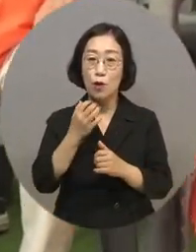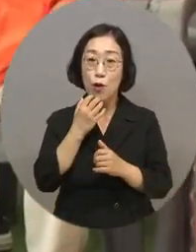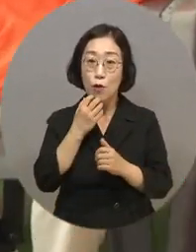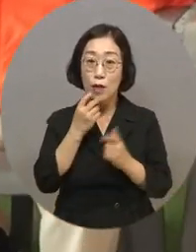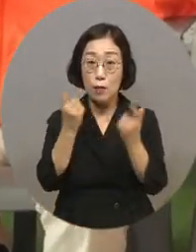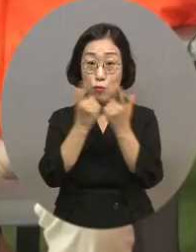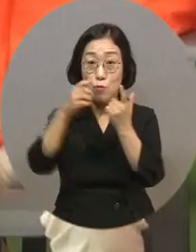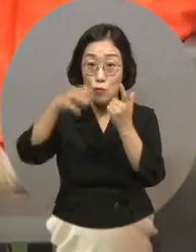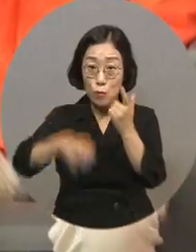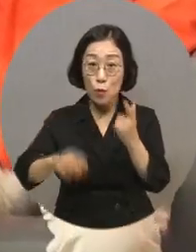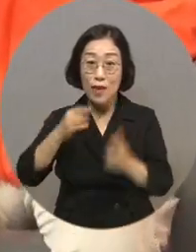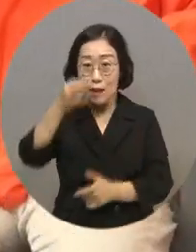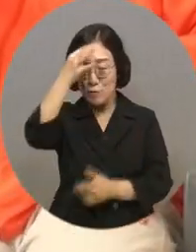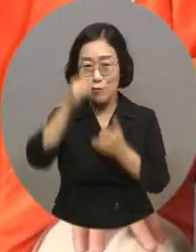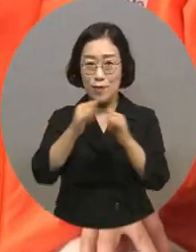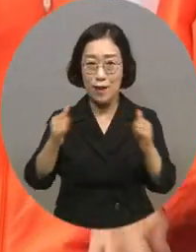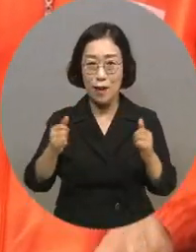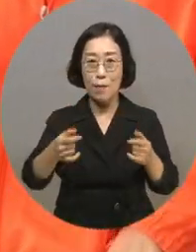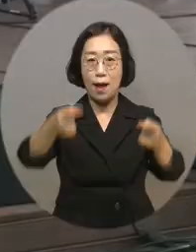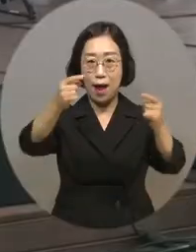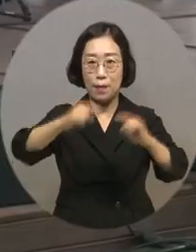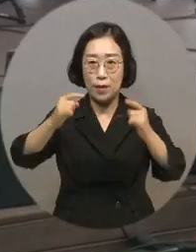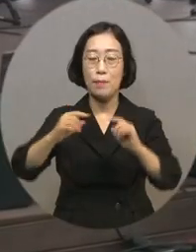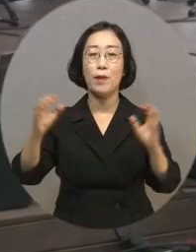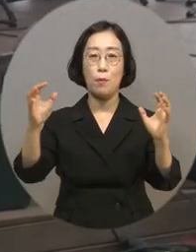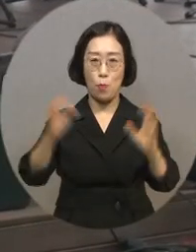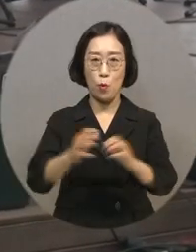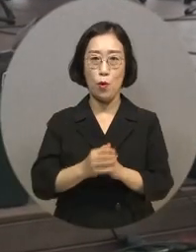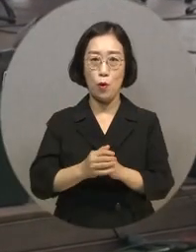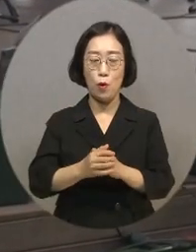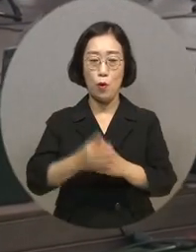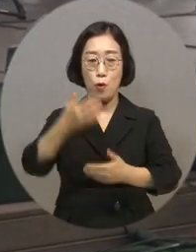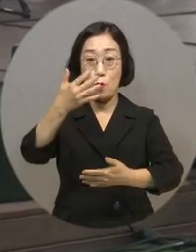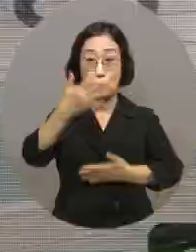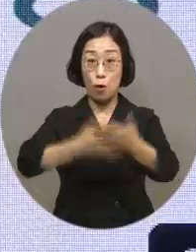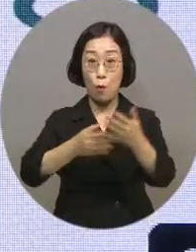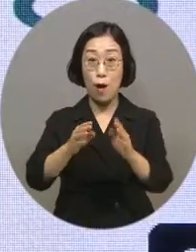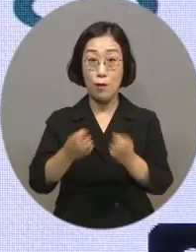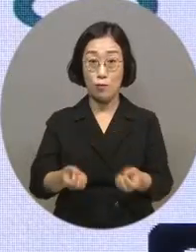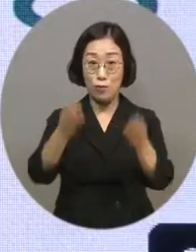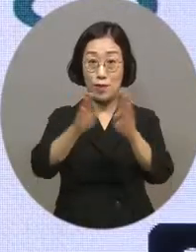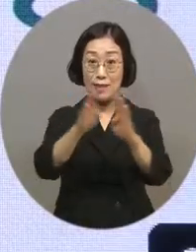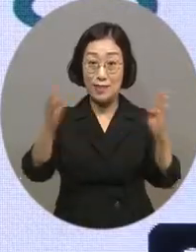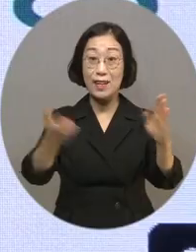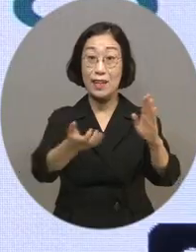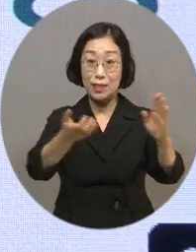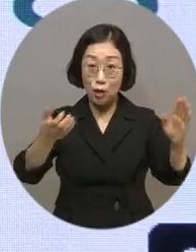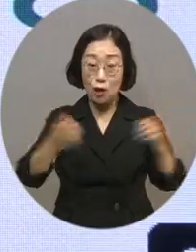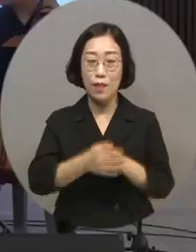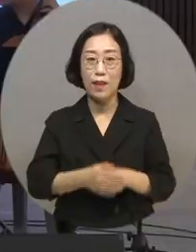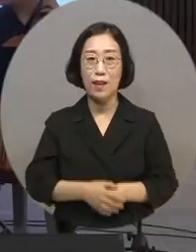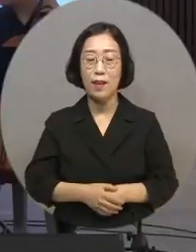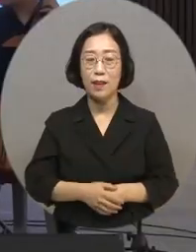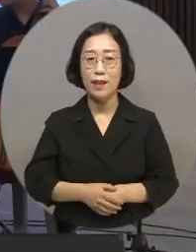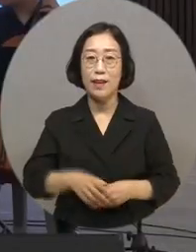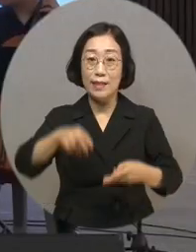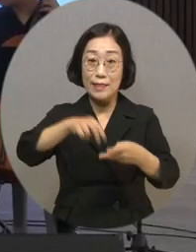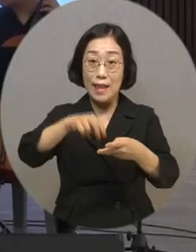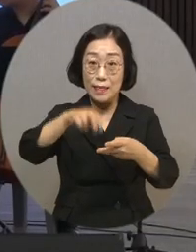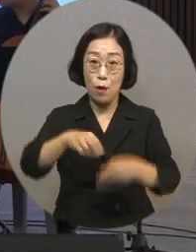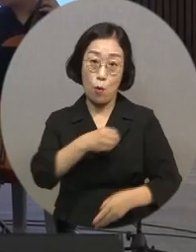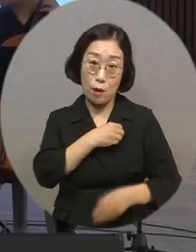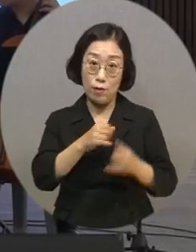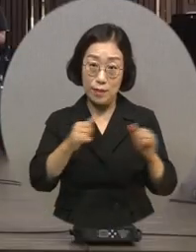영화인과 예술인이 한자리에 모였습니다. 영화제 문을 열기에 앞선 디딤돌 장애인 자립생활센터 회원들,